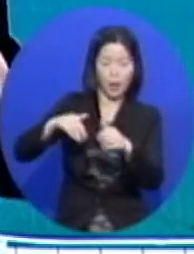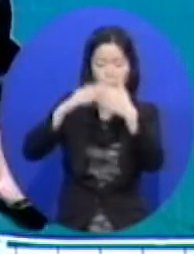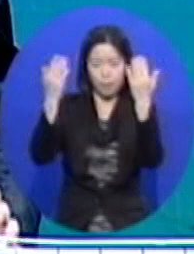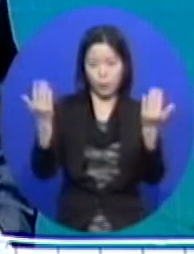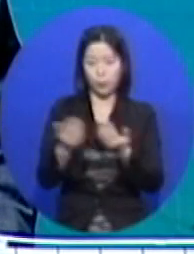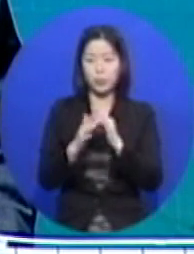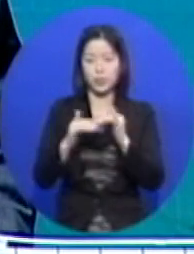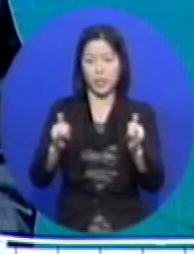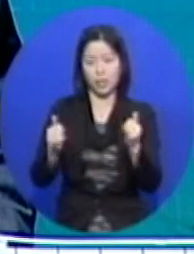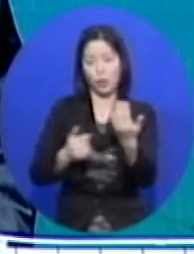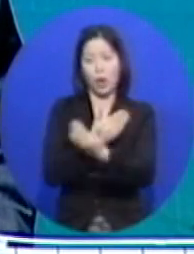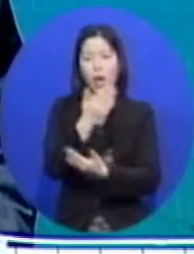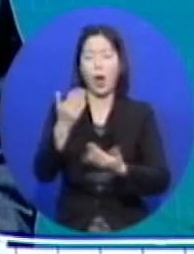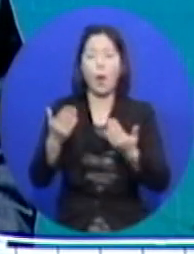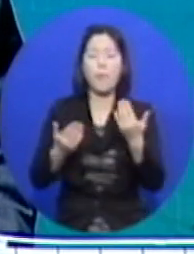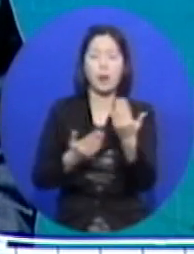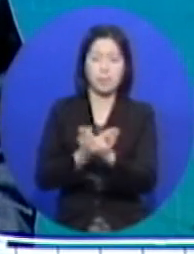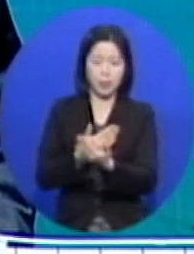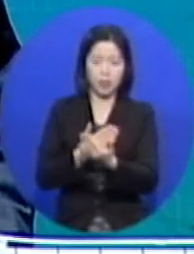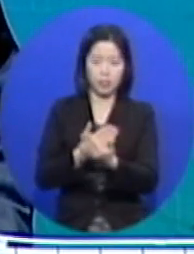화평 하십니까